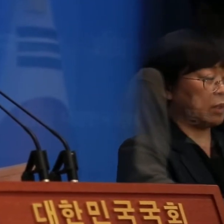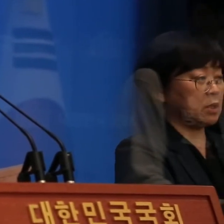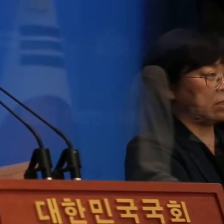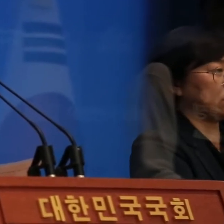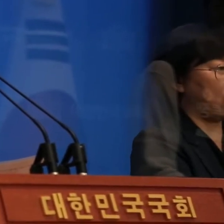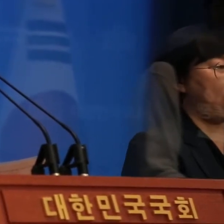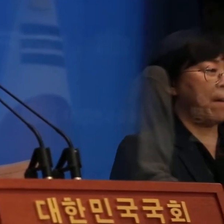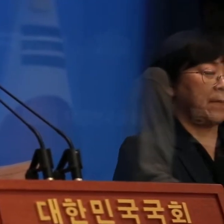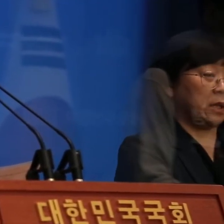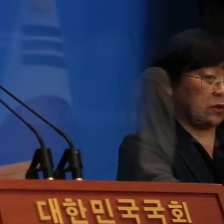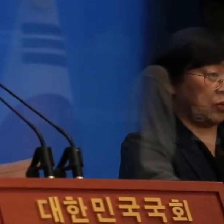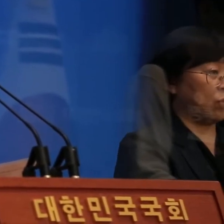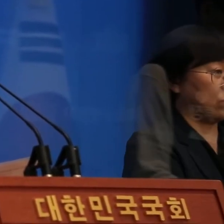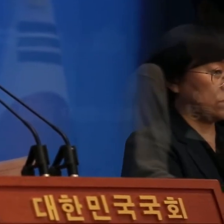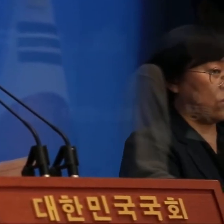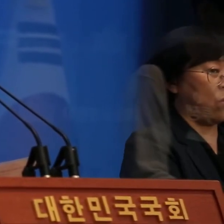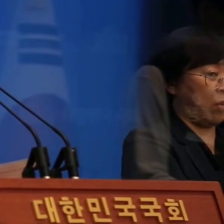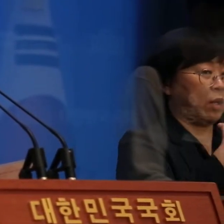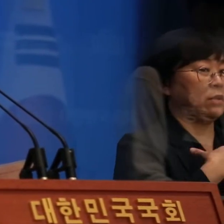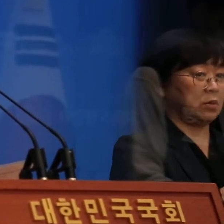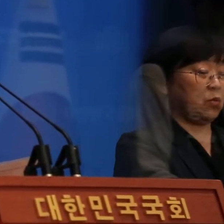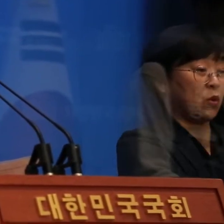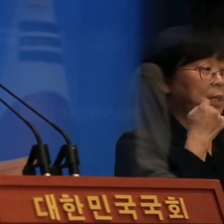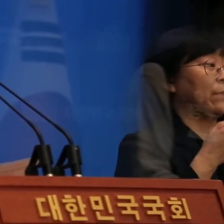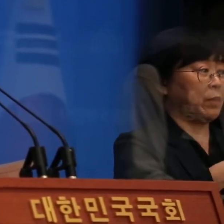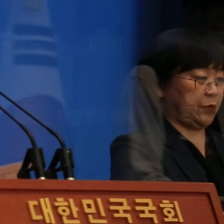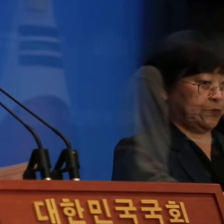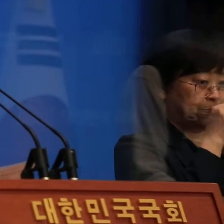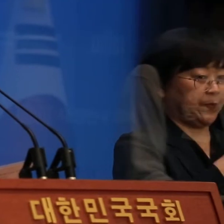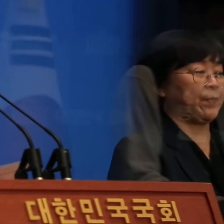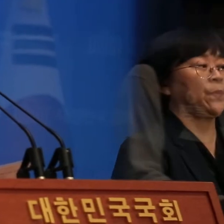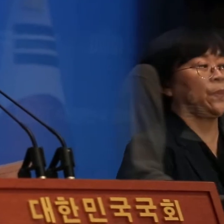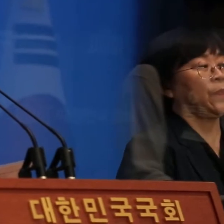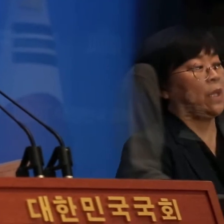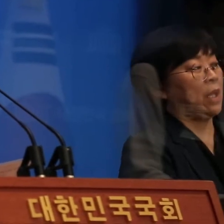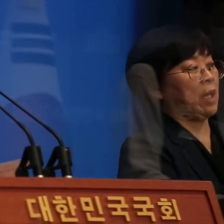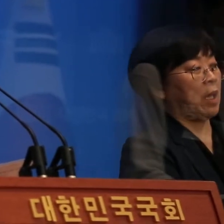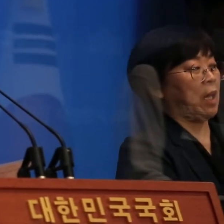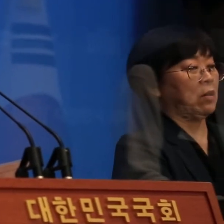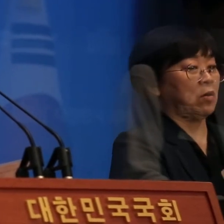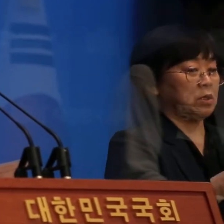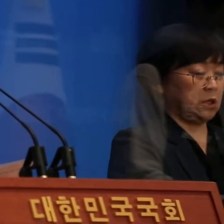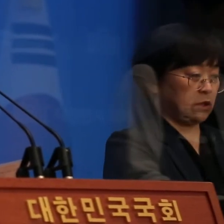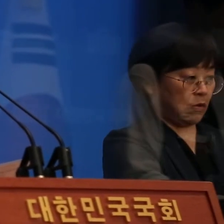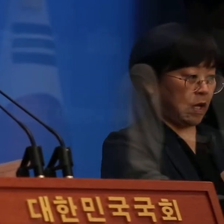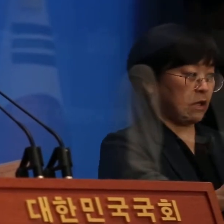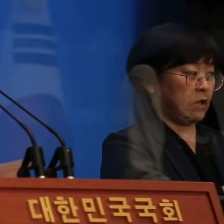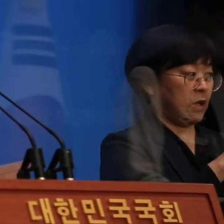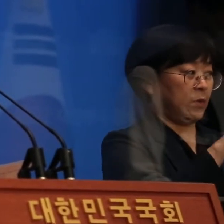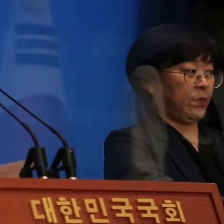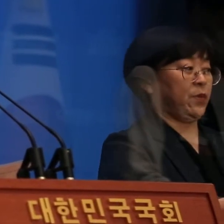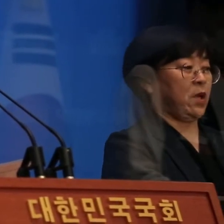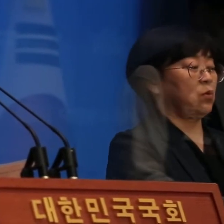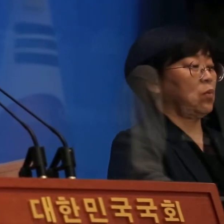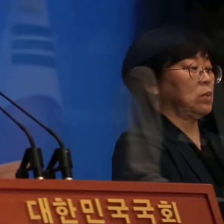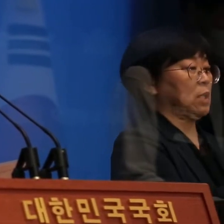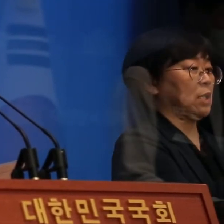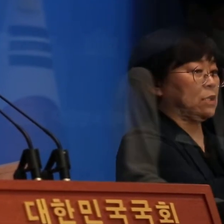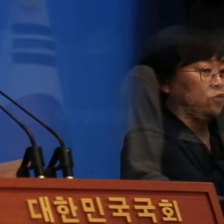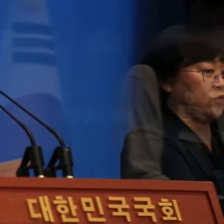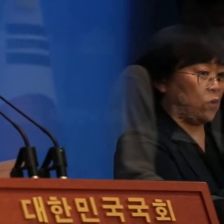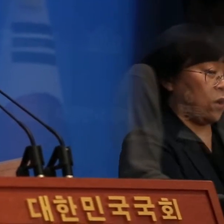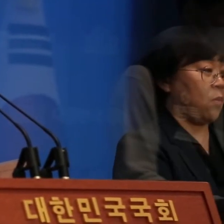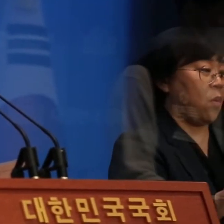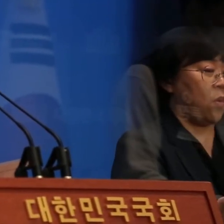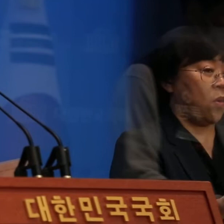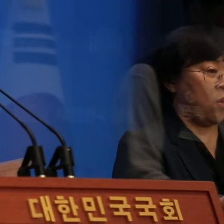노동자 고용 안전 보장을 담보해야 합니다. 에너지 전환을 구상할 때 노동자에게 가장 중요하게